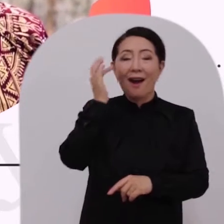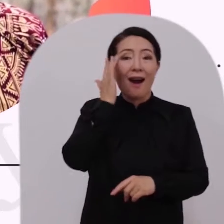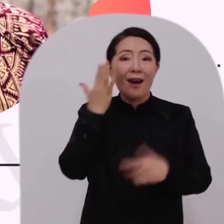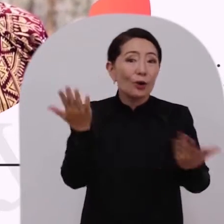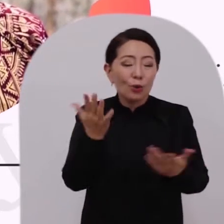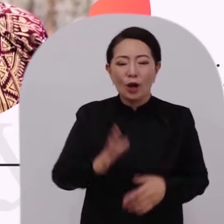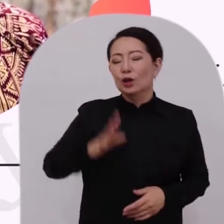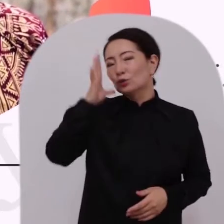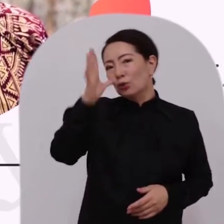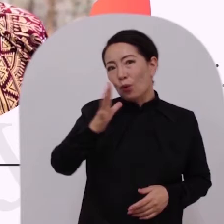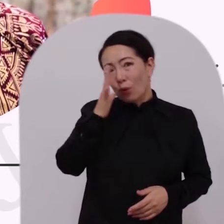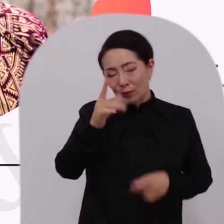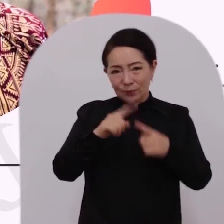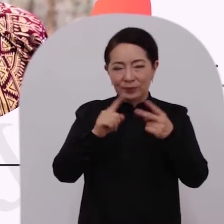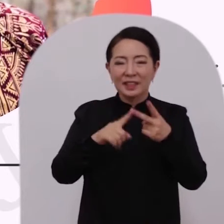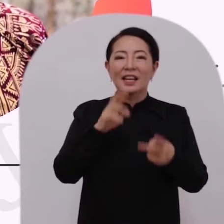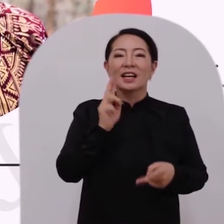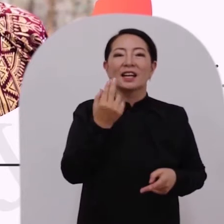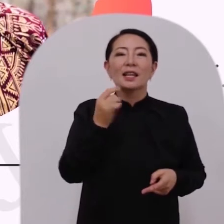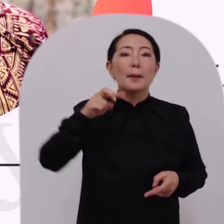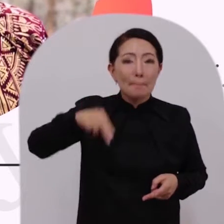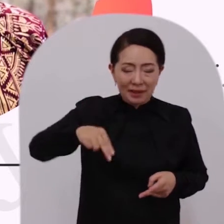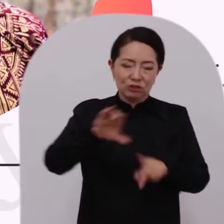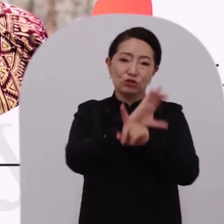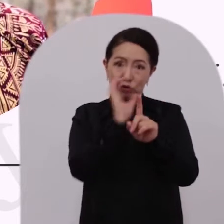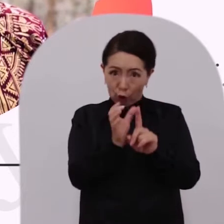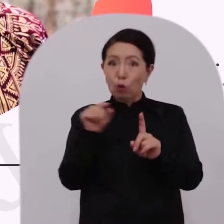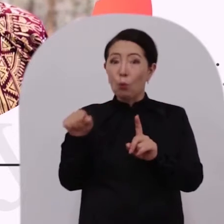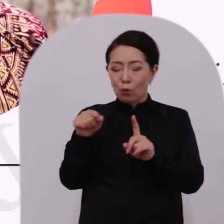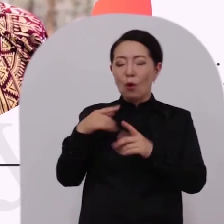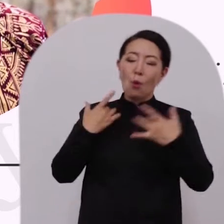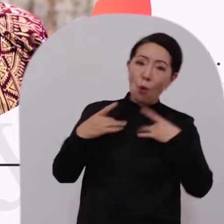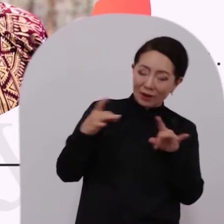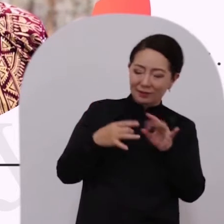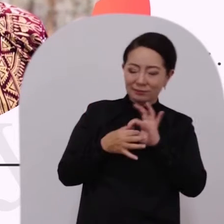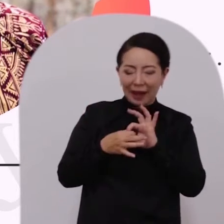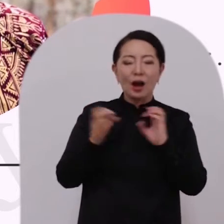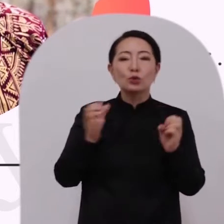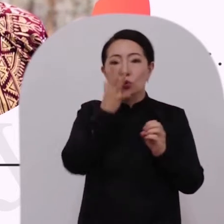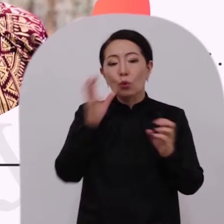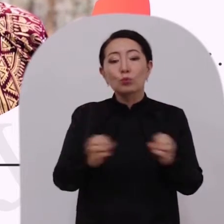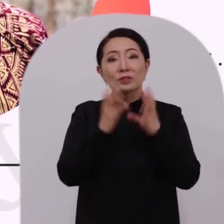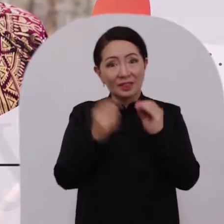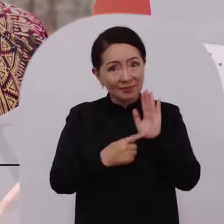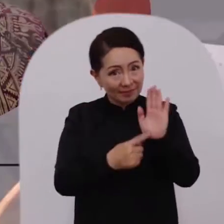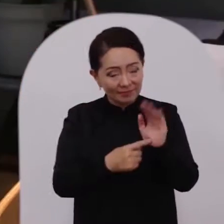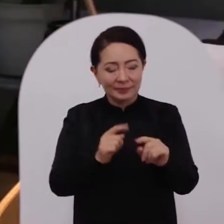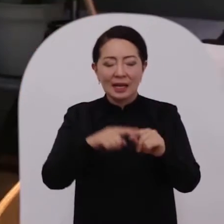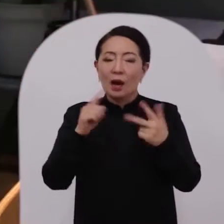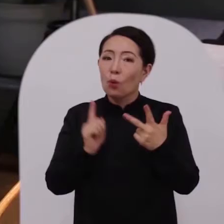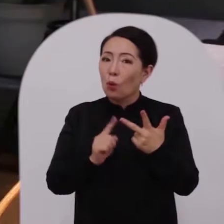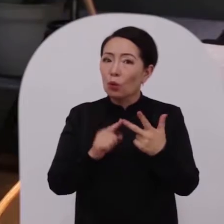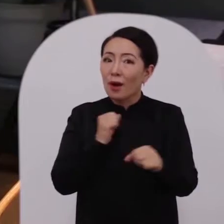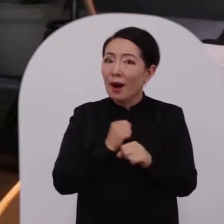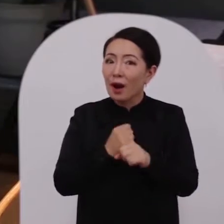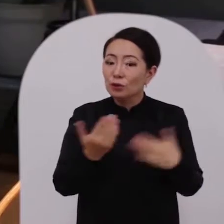сайн арга бол дуу одоо клип тийм ээ энэ соёл урлаг юм байна гэж хараад ерөнхийдөө дуу бүтээх ажлыг эхлүүлсэн байгаа. Тэгээд